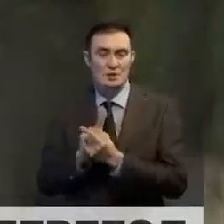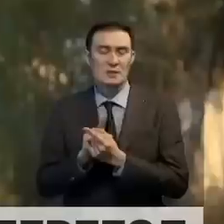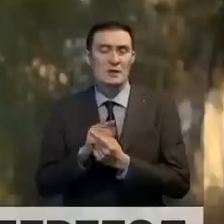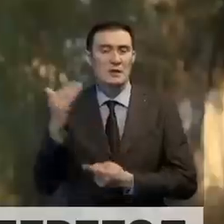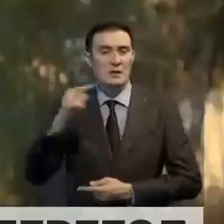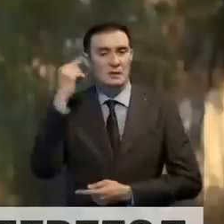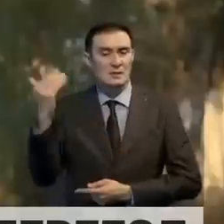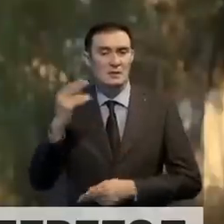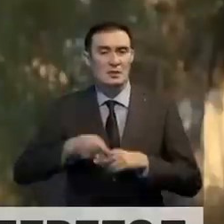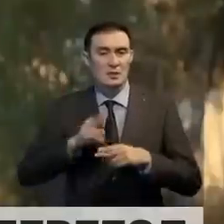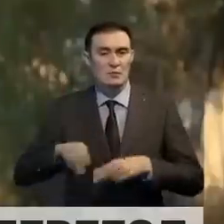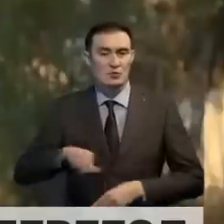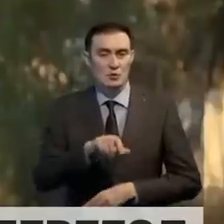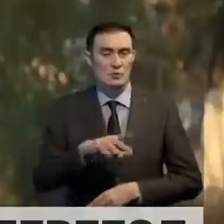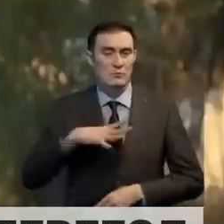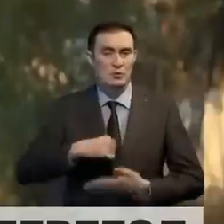Кыргызтеміржолы. Было принято